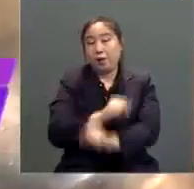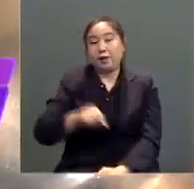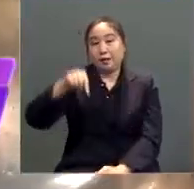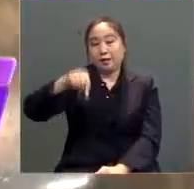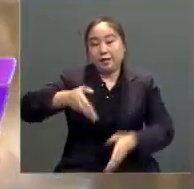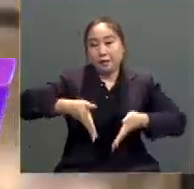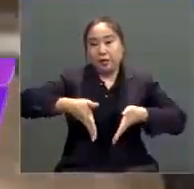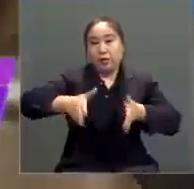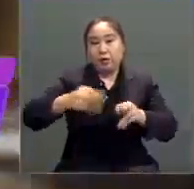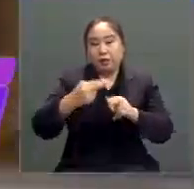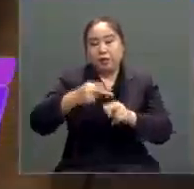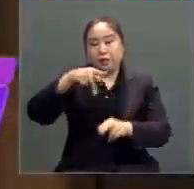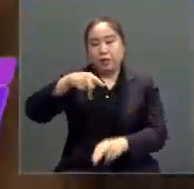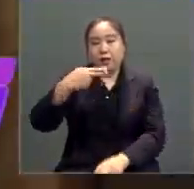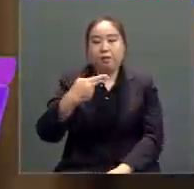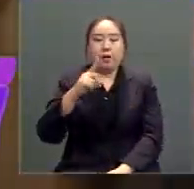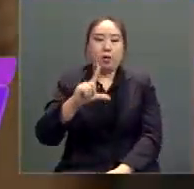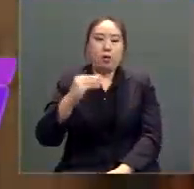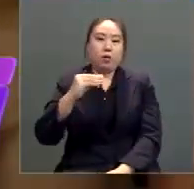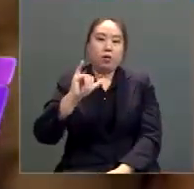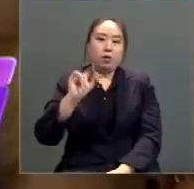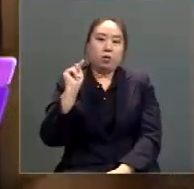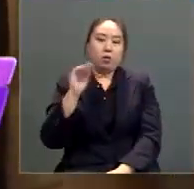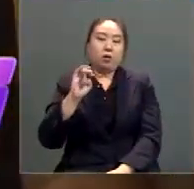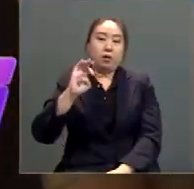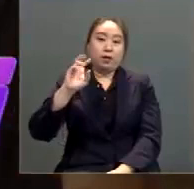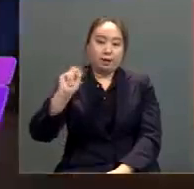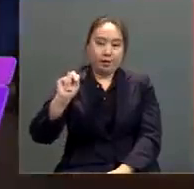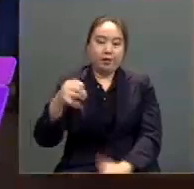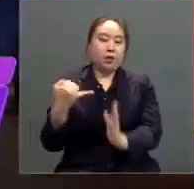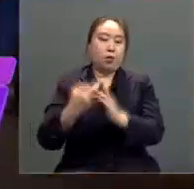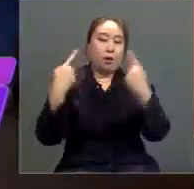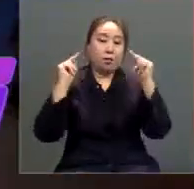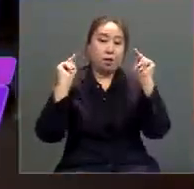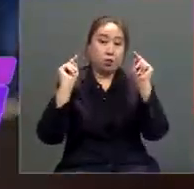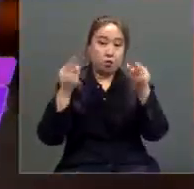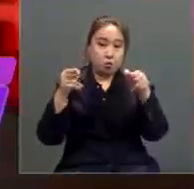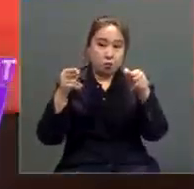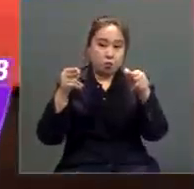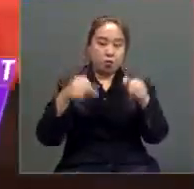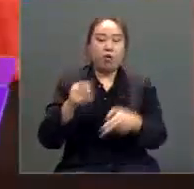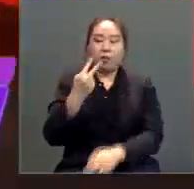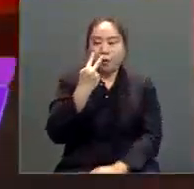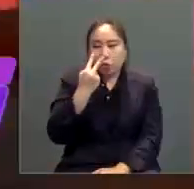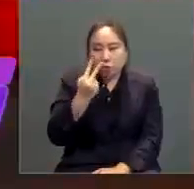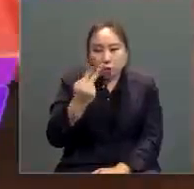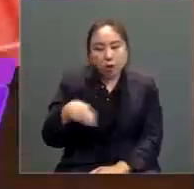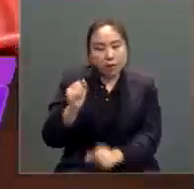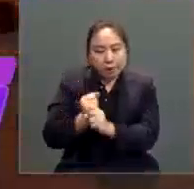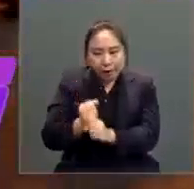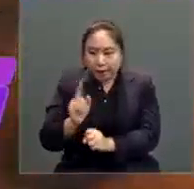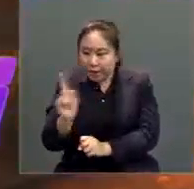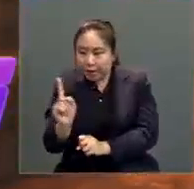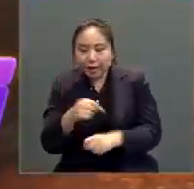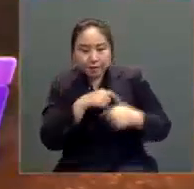ลโยธินขาออกตำบลคลอง1อำเภอคลองหลวงจังหวัดปทุมธานีเพื่อเยี่ยมดูการทำงานแล้วก็ให้กำลังใจเ